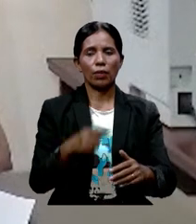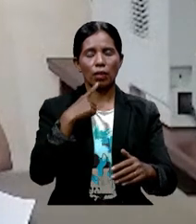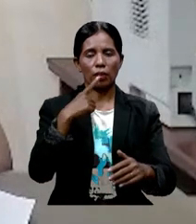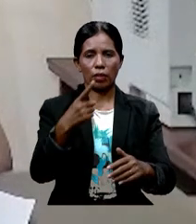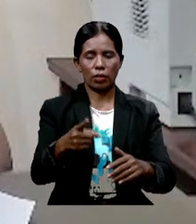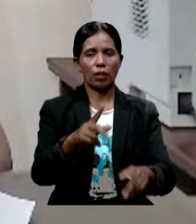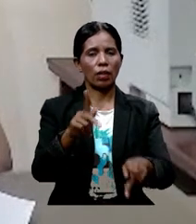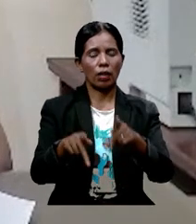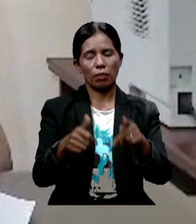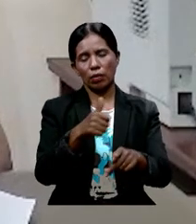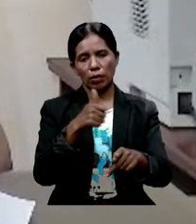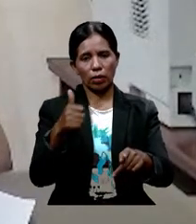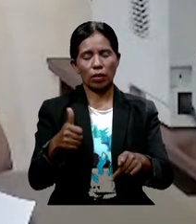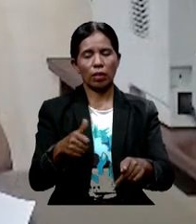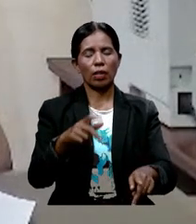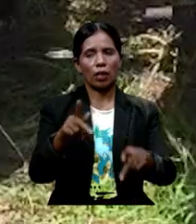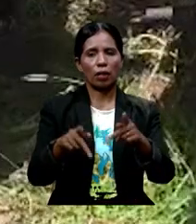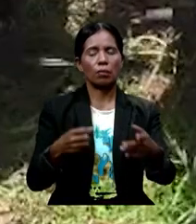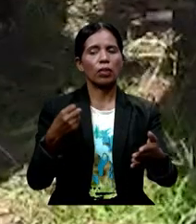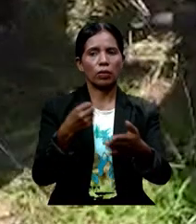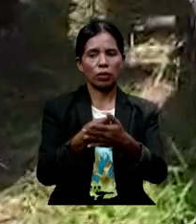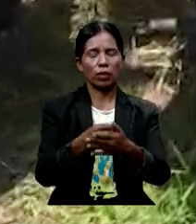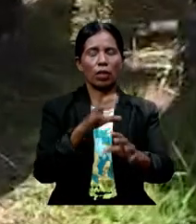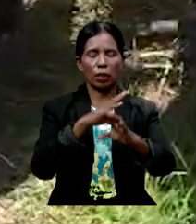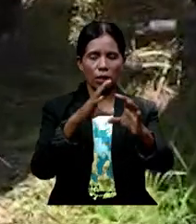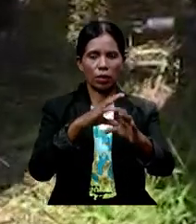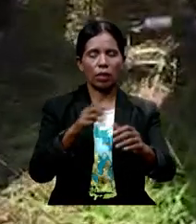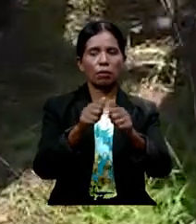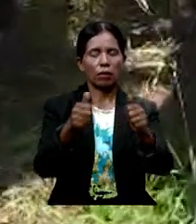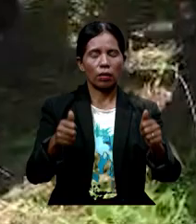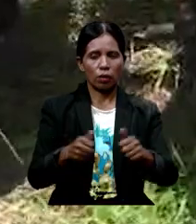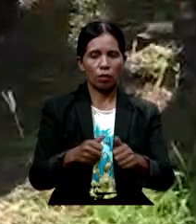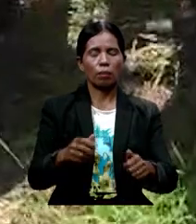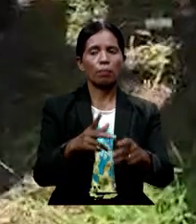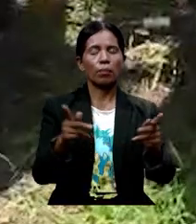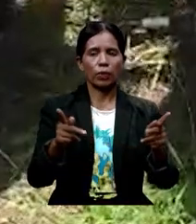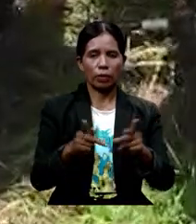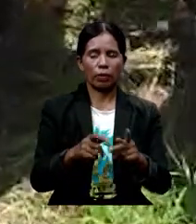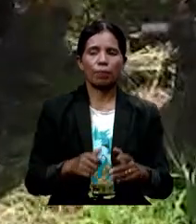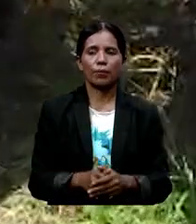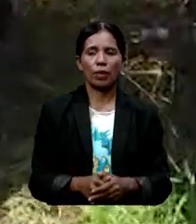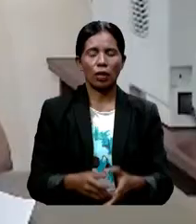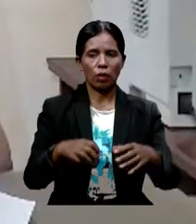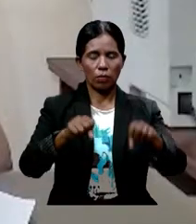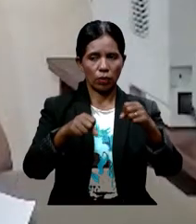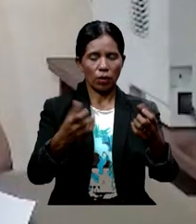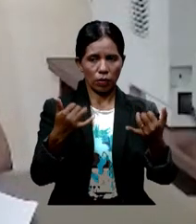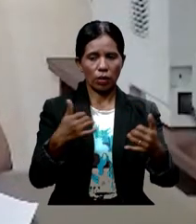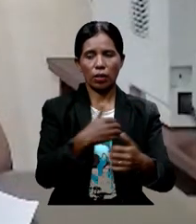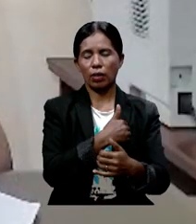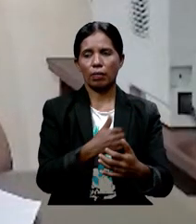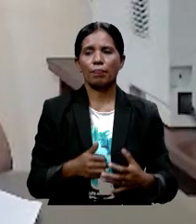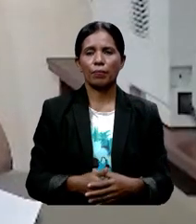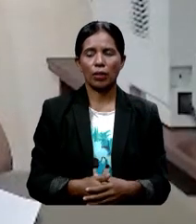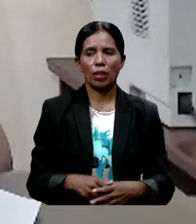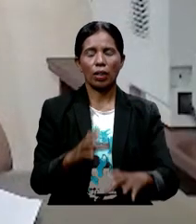ne ema balung diskonfia matebian soke malu ho kareta administrador postu ve masinian motor agor rau kene hotu inklui kare tenebe